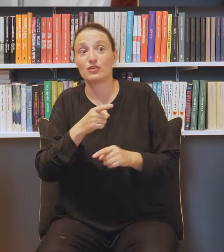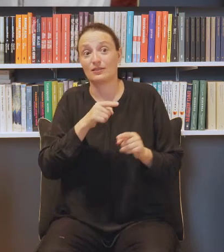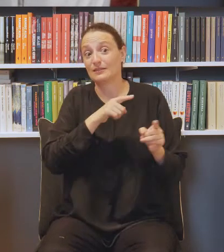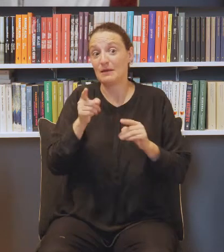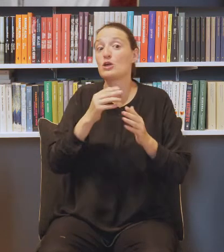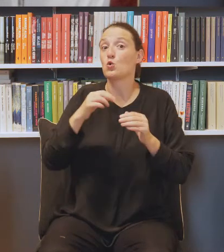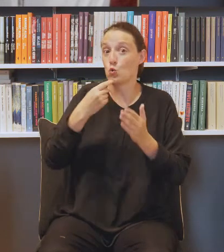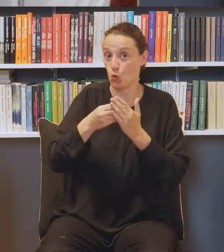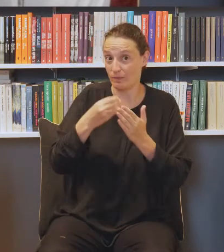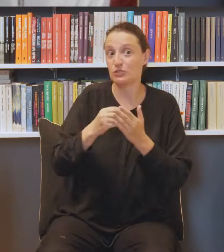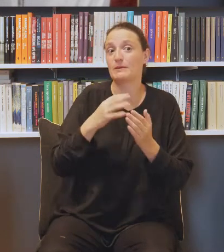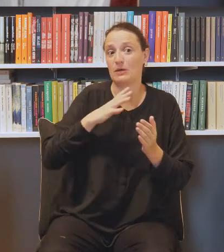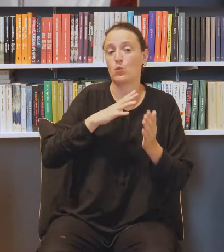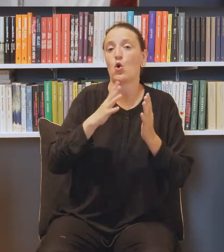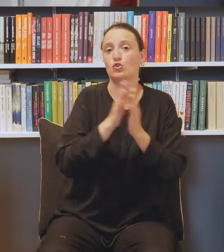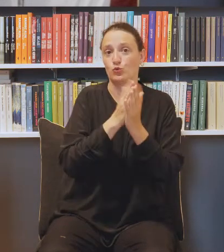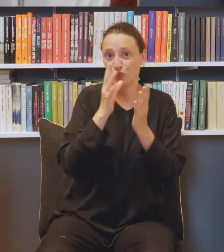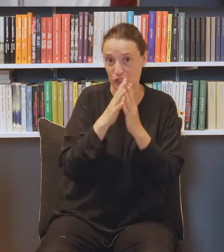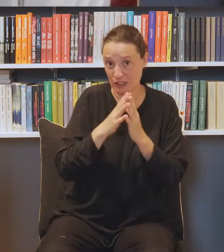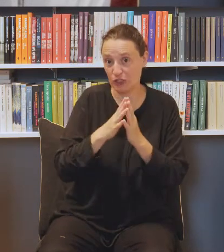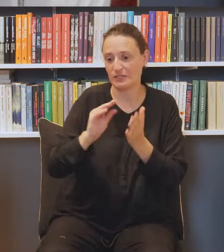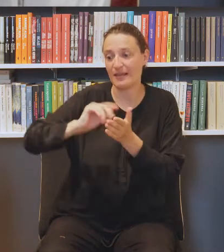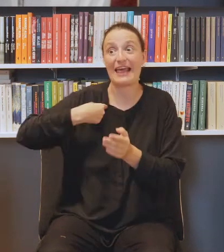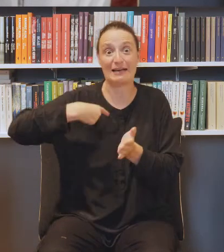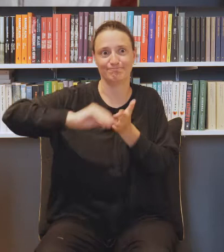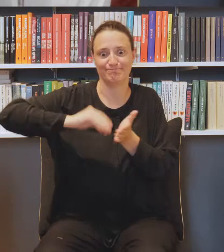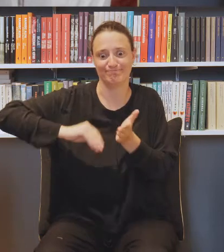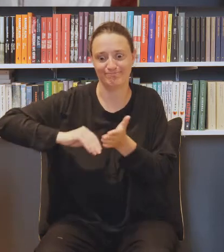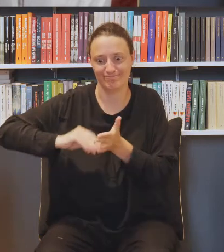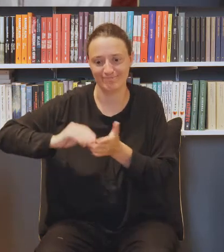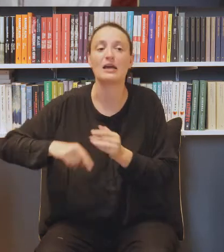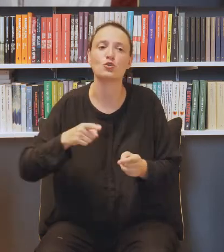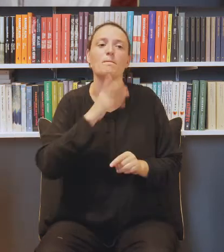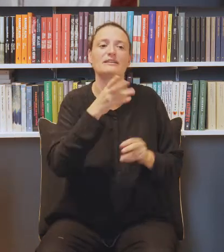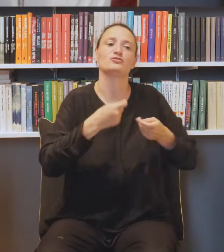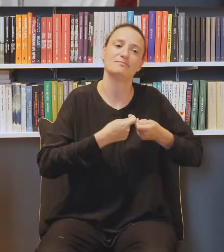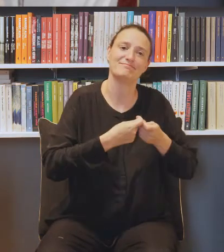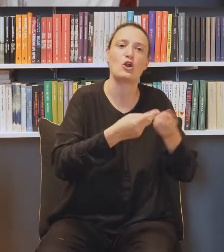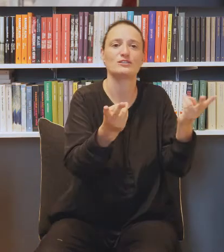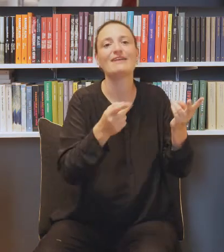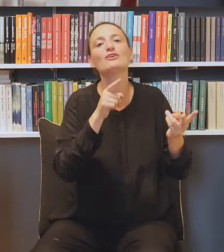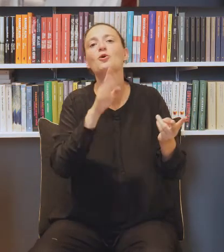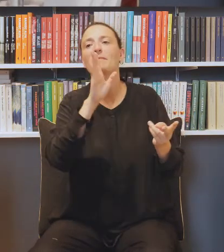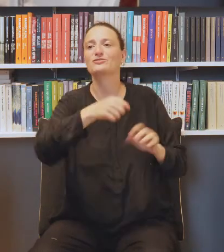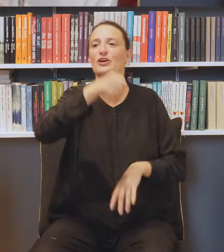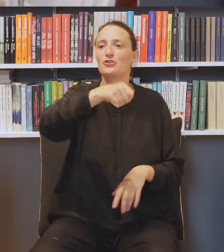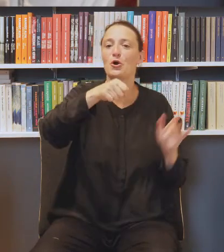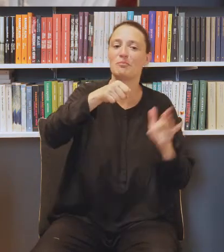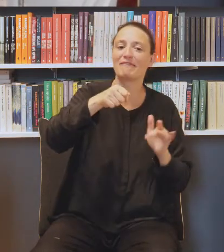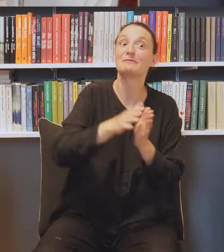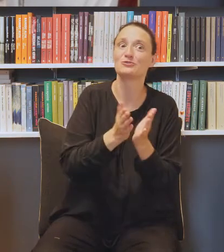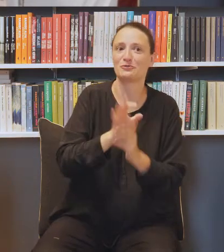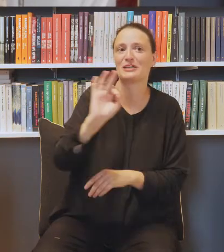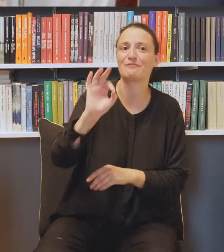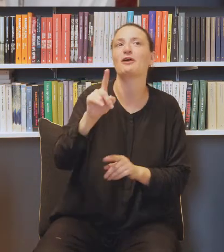10 egzemplarzy, ja podpisałem, powiedzieli, no to my będziemy rozdawać, jak ktoś przyjedzie do Babiani w formie takich gadżetów promocyjnych, żeby promować nasze